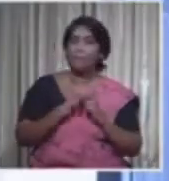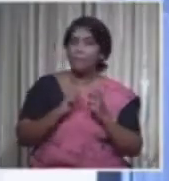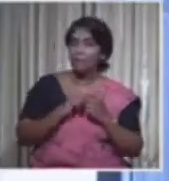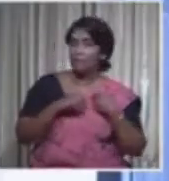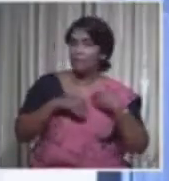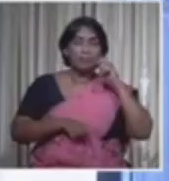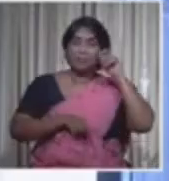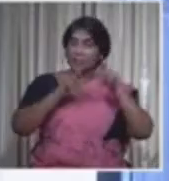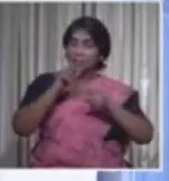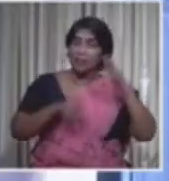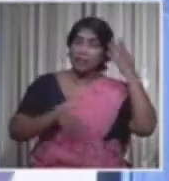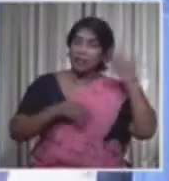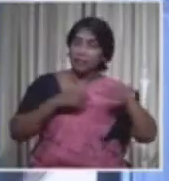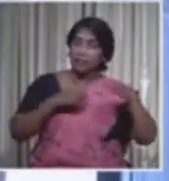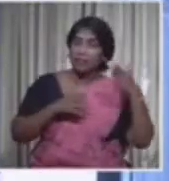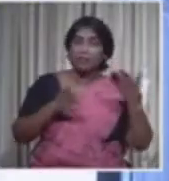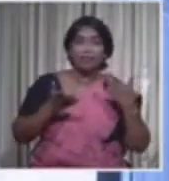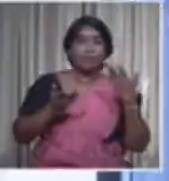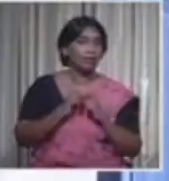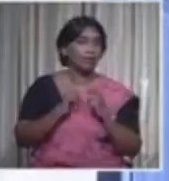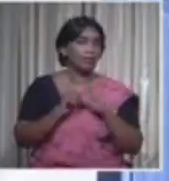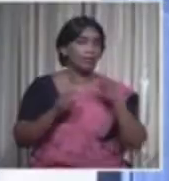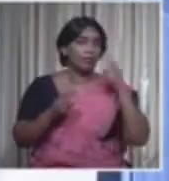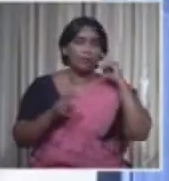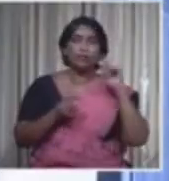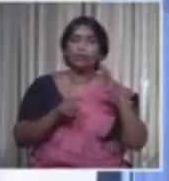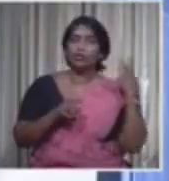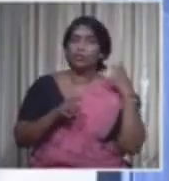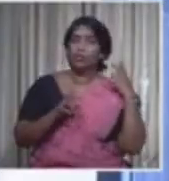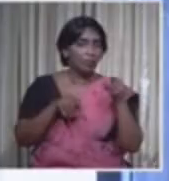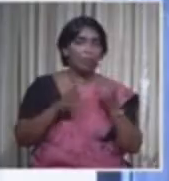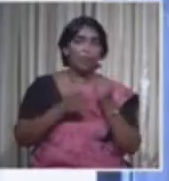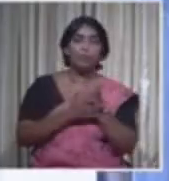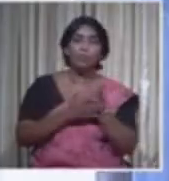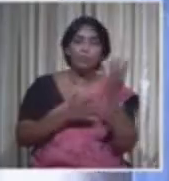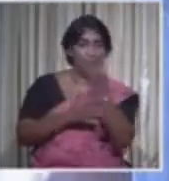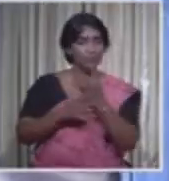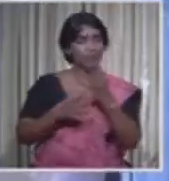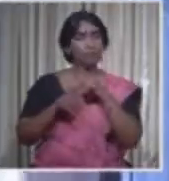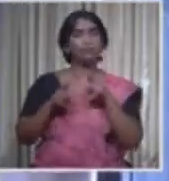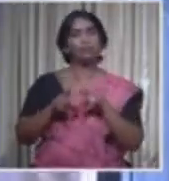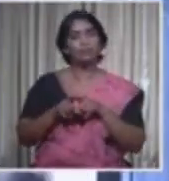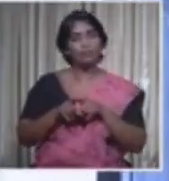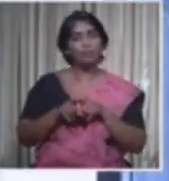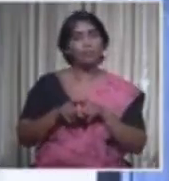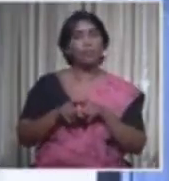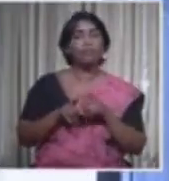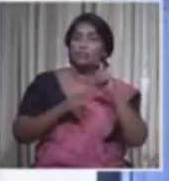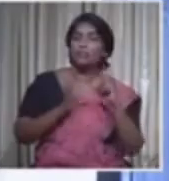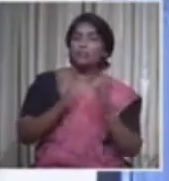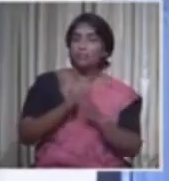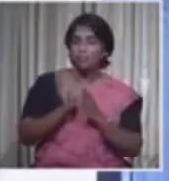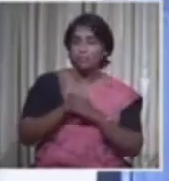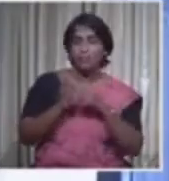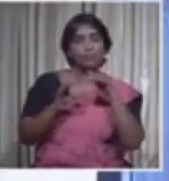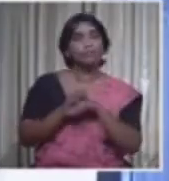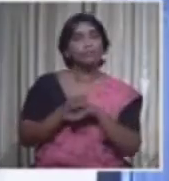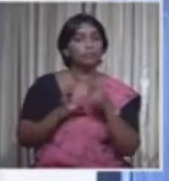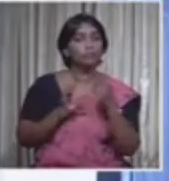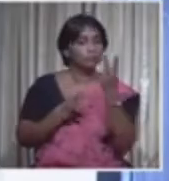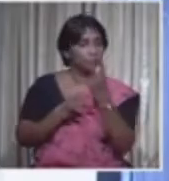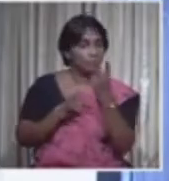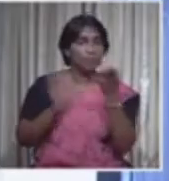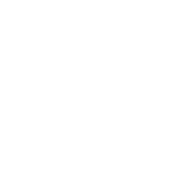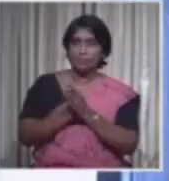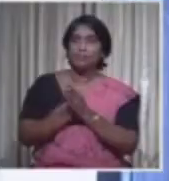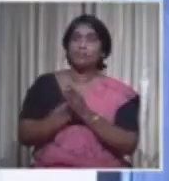ஜனாசா பிரச்சனை இருந்தது. அதில் முஸ்லிம் காங்கிரஸில் தெரிவு செய்யப்பட்ட 4 பேரும் மக்கள் காங்கிரஸில் தெரிவு செய்யப்பட்ட 3 பேரும் கடந்த 20வது